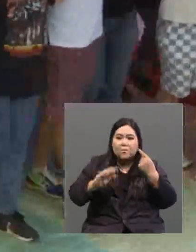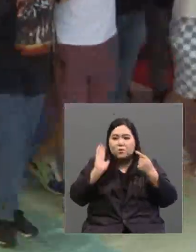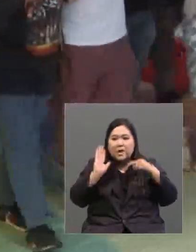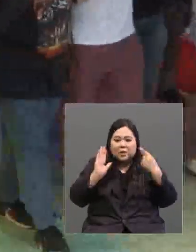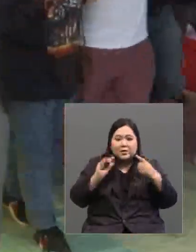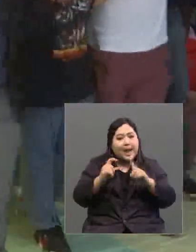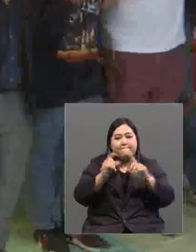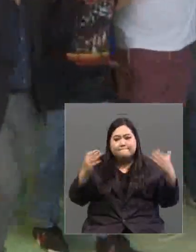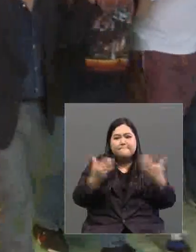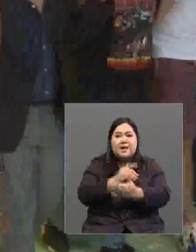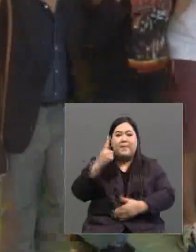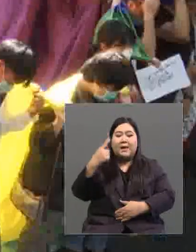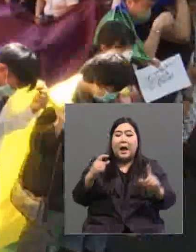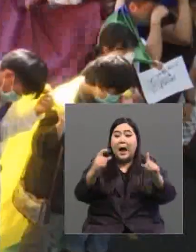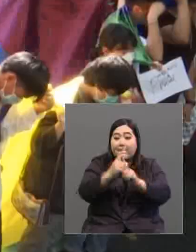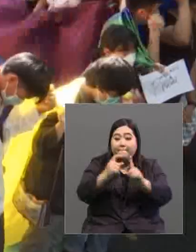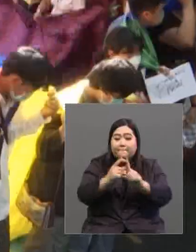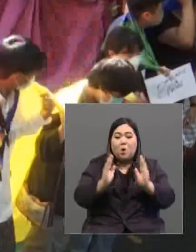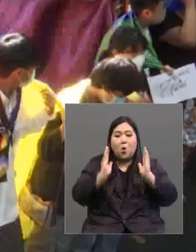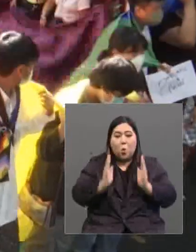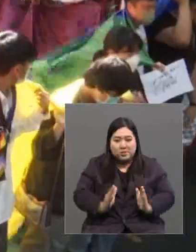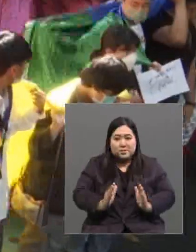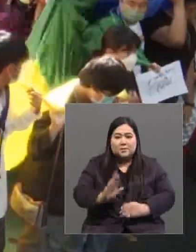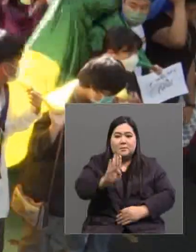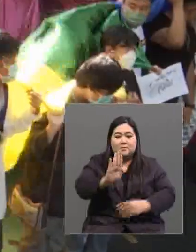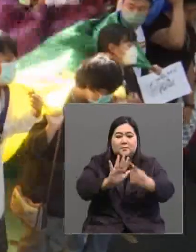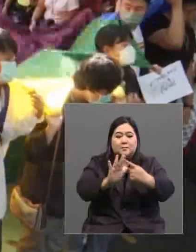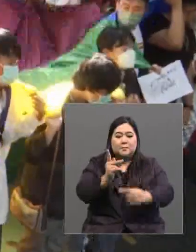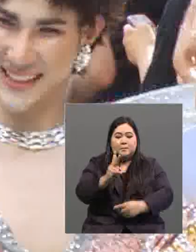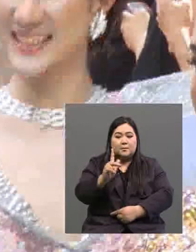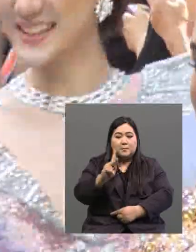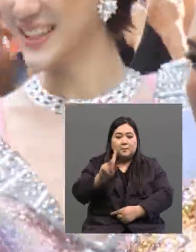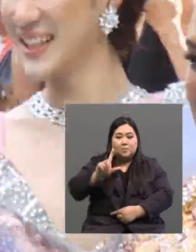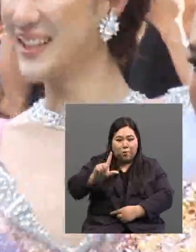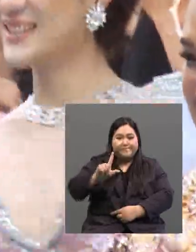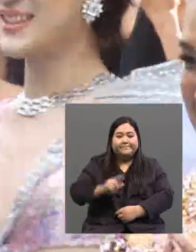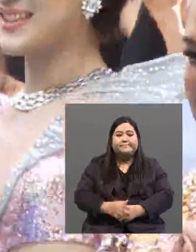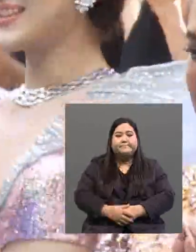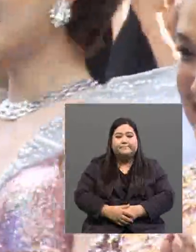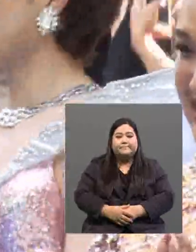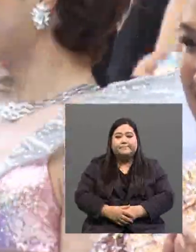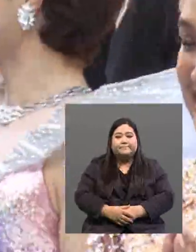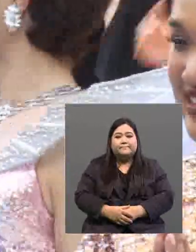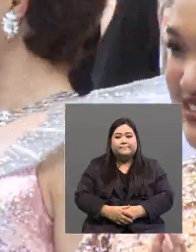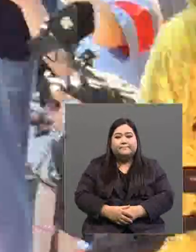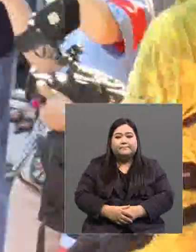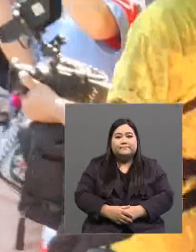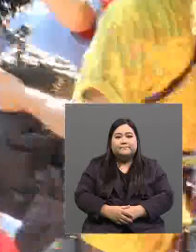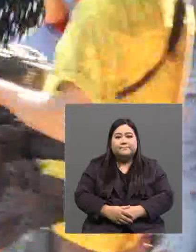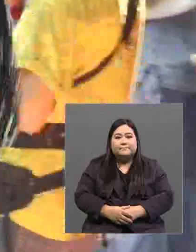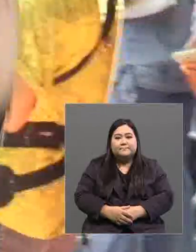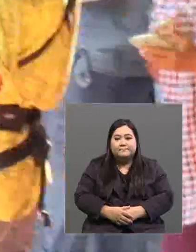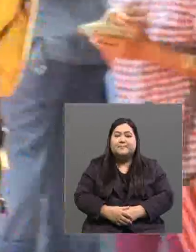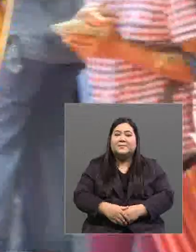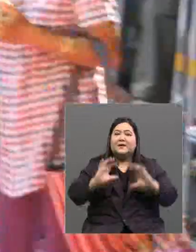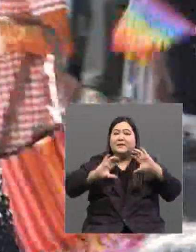สถานะเพศชายหญิงเป็นใช้คำว่าบุคคลแทนนะครับสิ่งที่แตกต่างกันคือการมั่นในร่างของรัฐบาลและก้าว